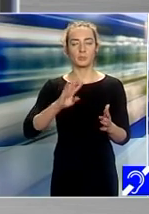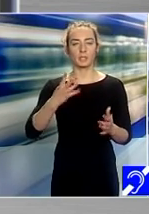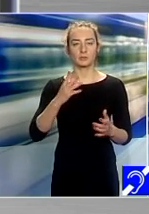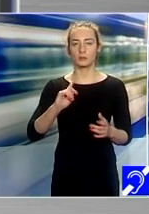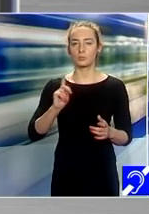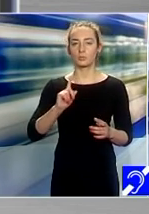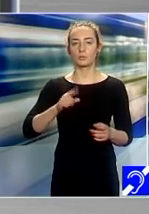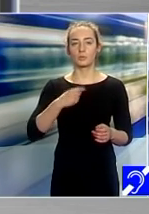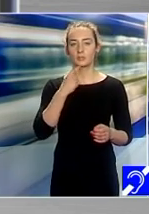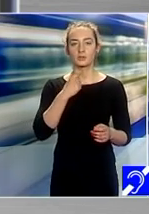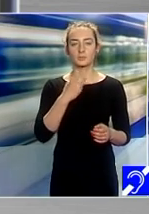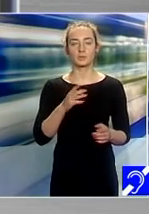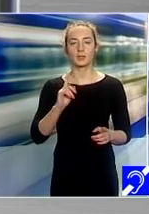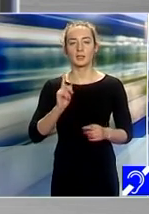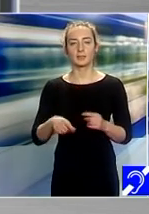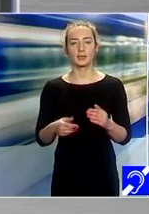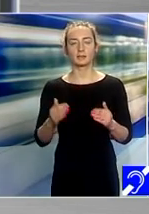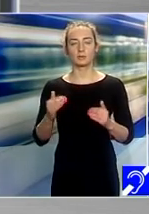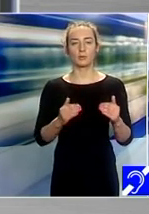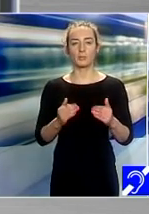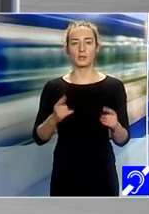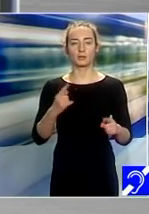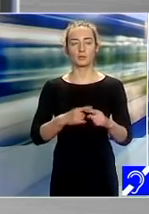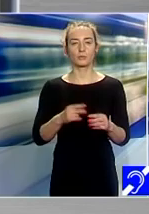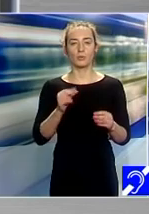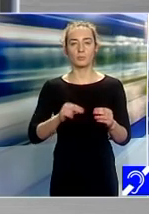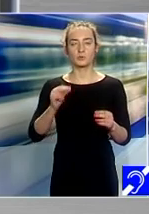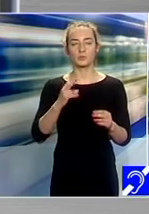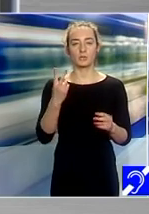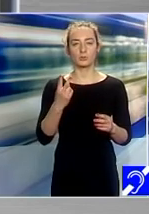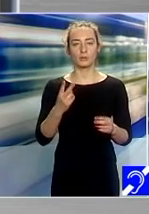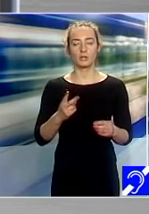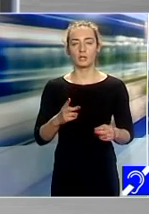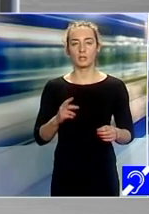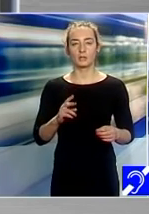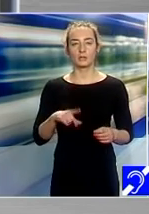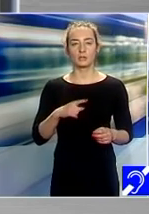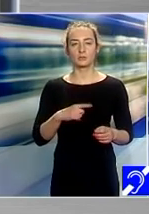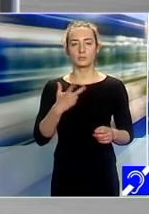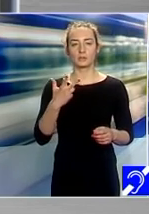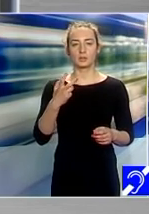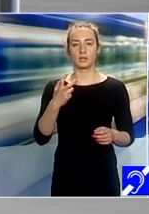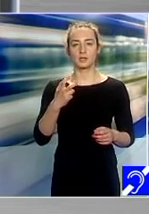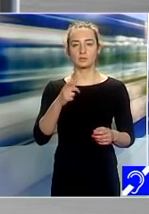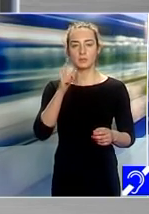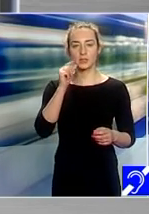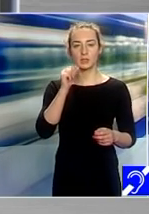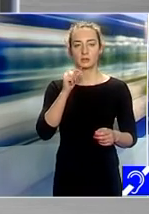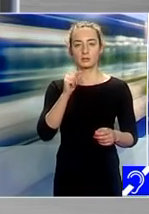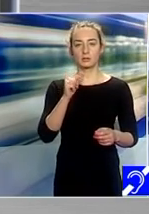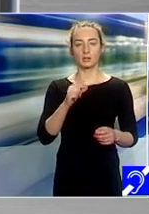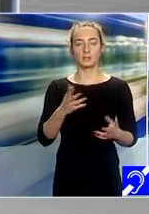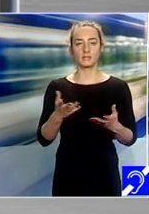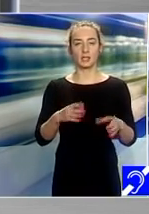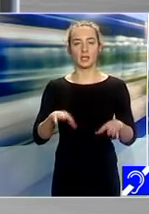Nu pot să vă spun doar decât comparat cu opțiunea 2. La opțiunea 2 sunt 300 de tați. Deci cei